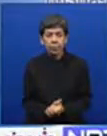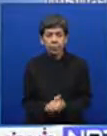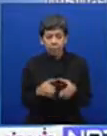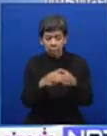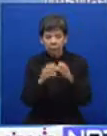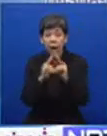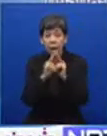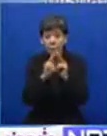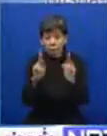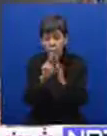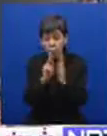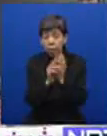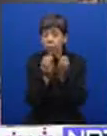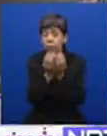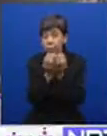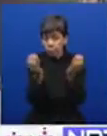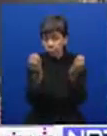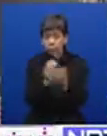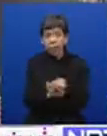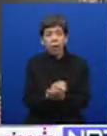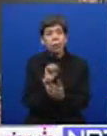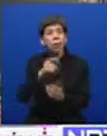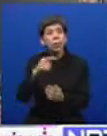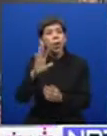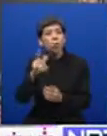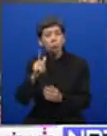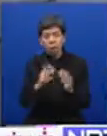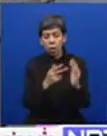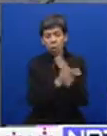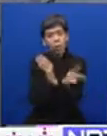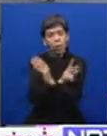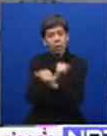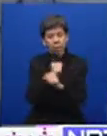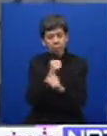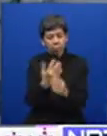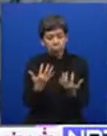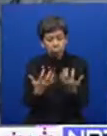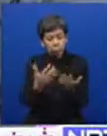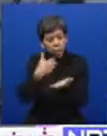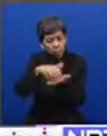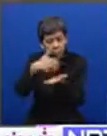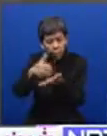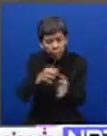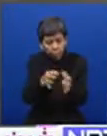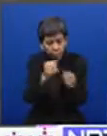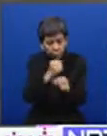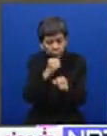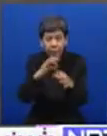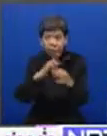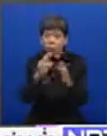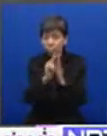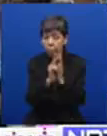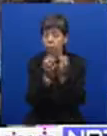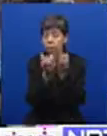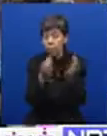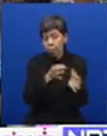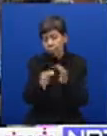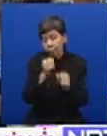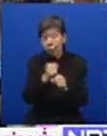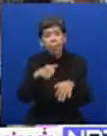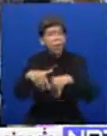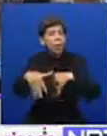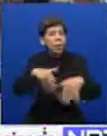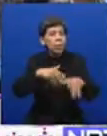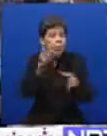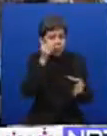คณะกรรมาธิการยกร่างรัฐธรรมนูญสปชและจังหวัดภูเก็ตจัดเวทีเผยแพร่ความรู้เรื่องร่างกฎหมายรัฐธรรมนูญแก่